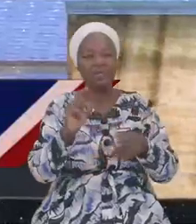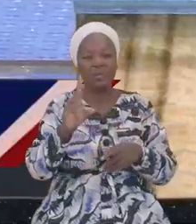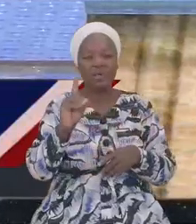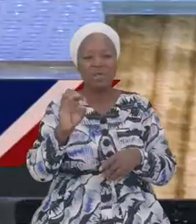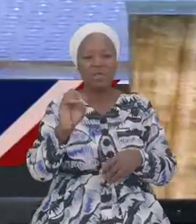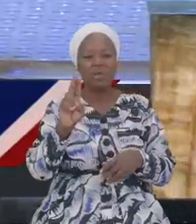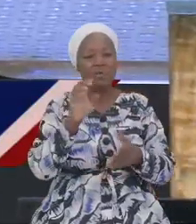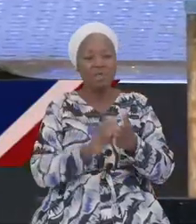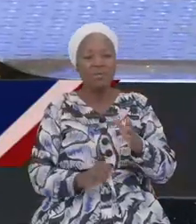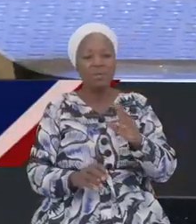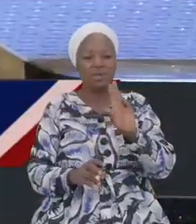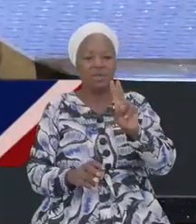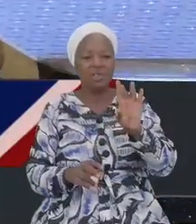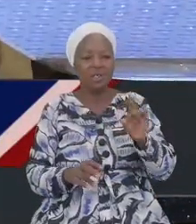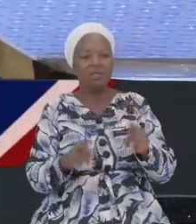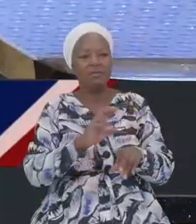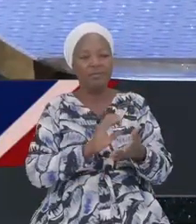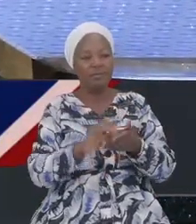Verset 1.